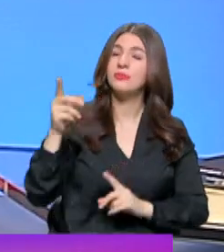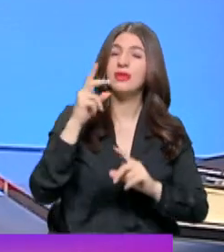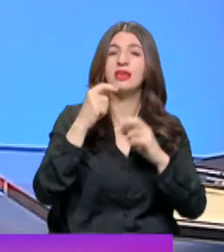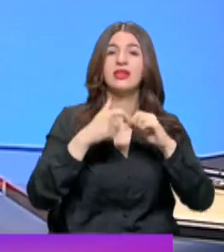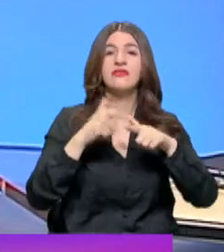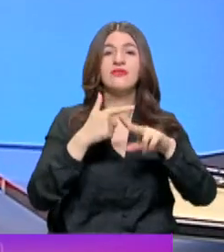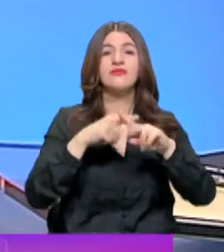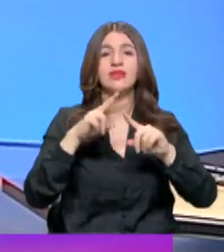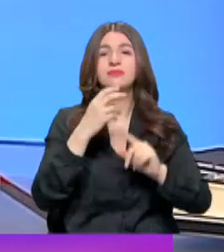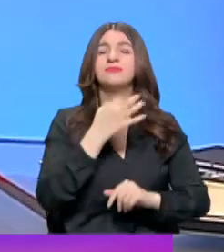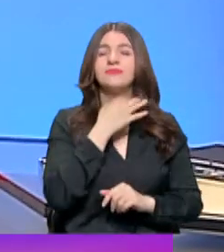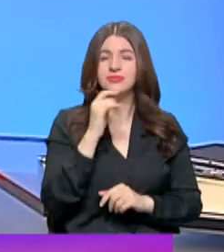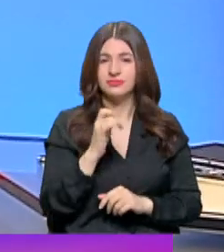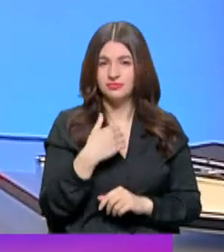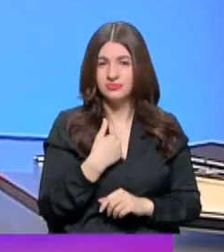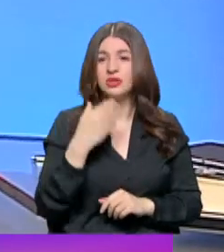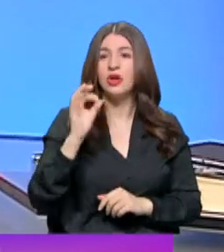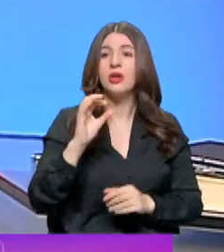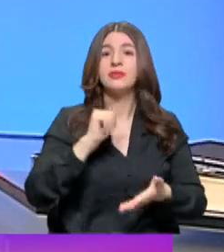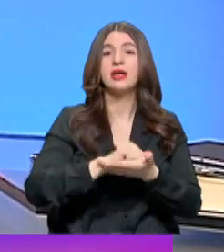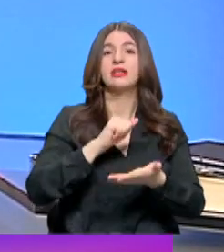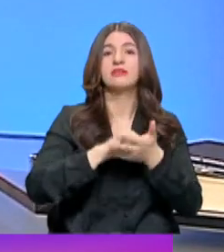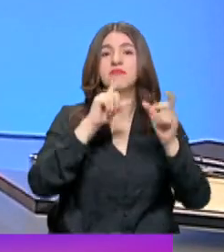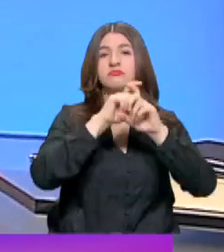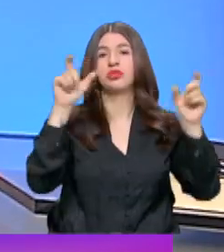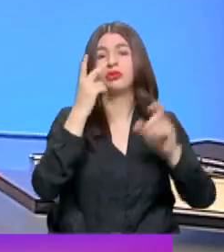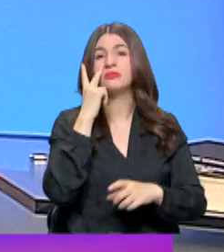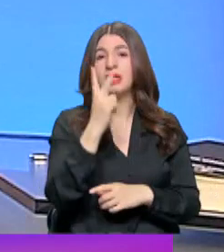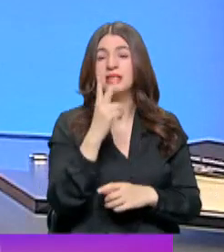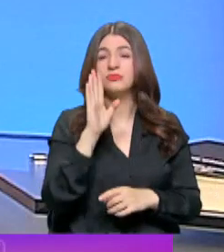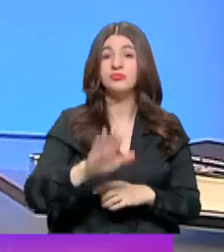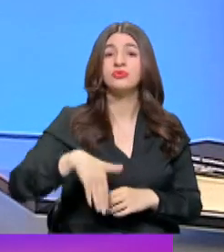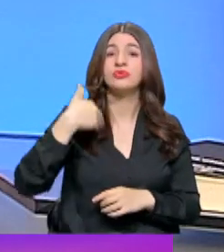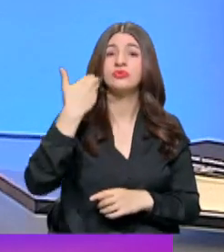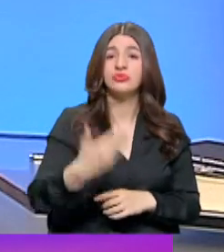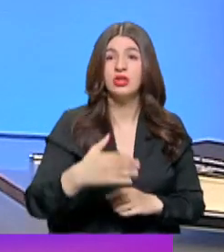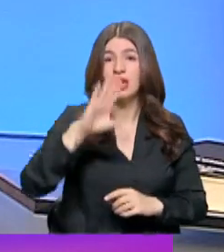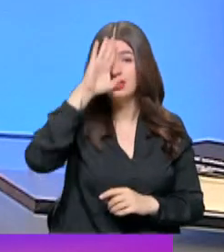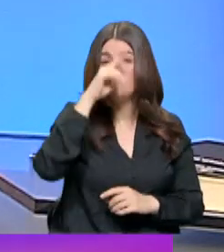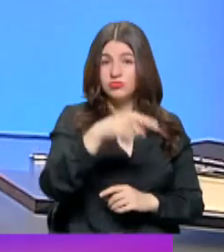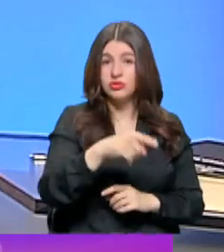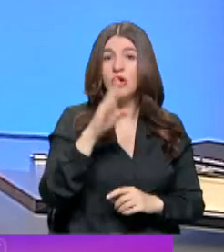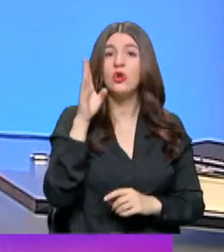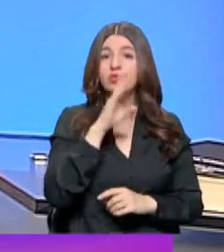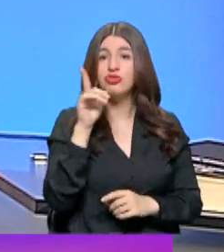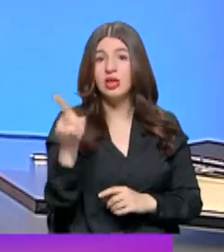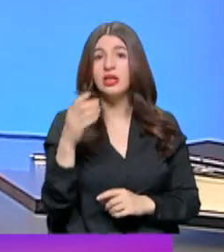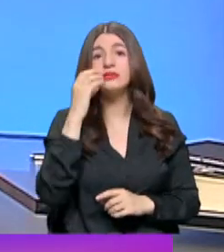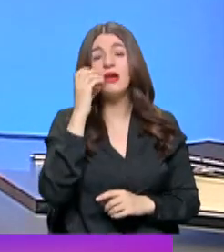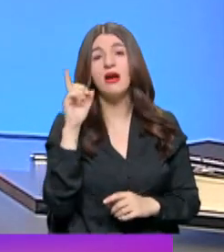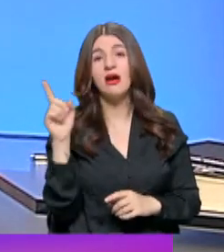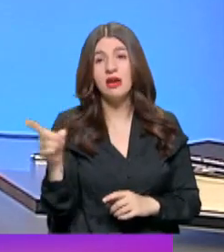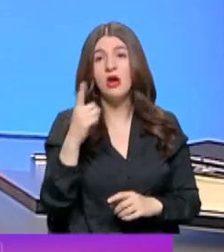denir Fantom İçinden bir rica edeyim şöyle bir gazetelerin başlığını bakalım sonra İstanbul'a Kocaeli'ye